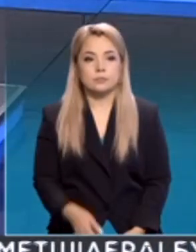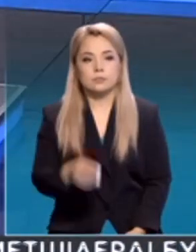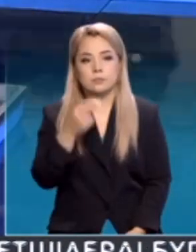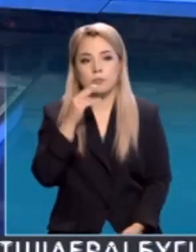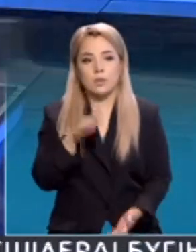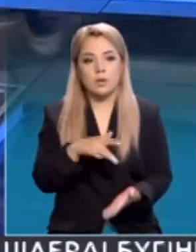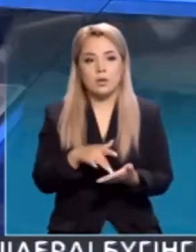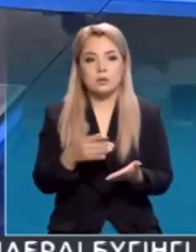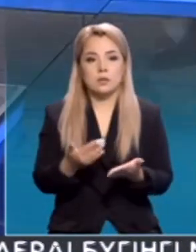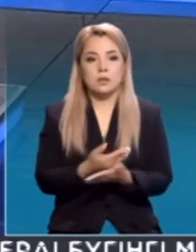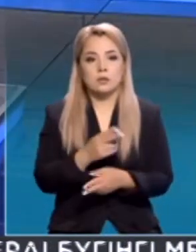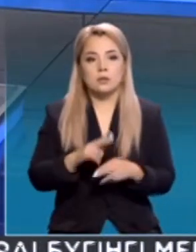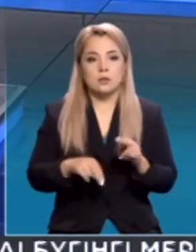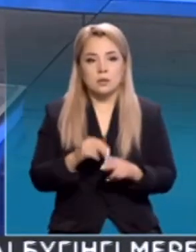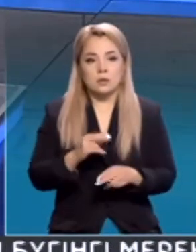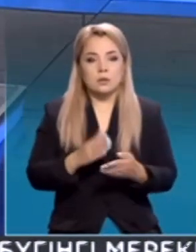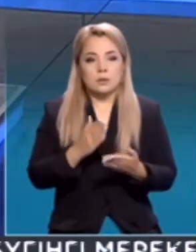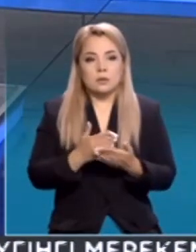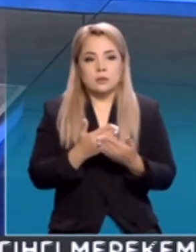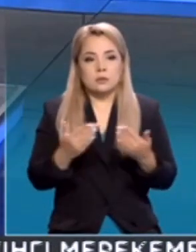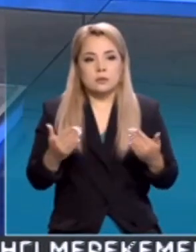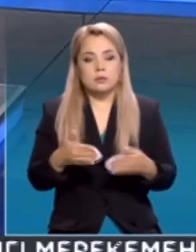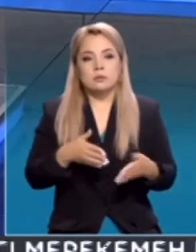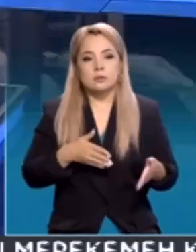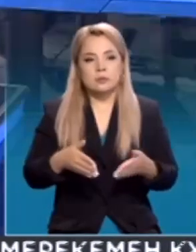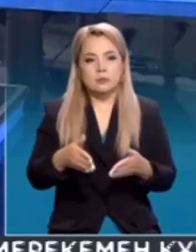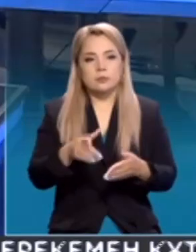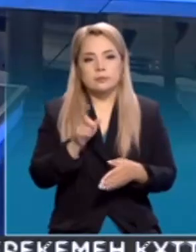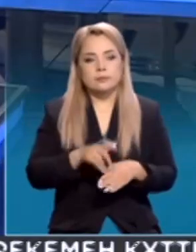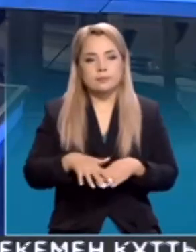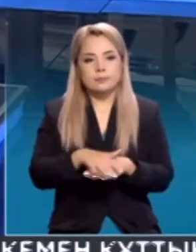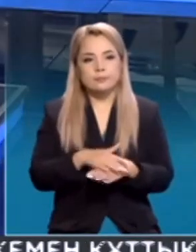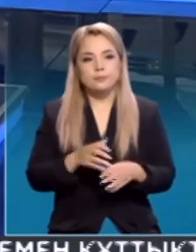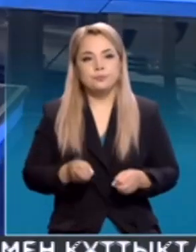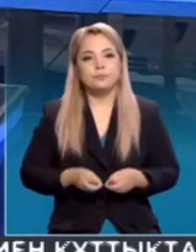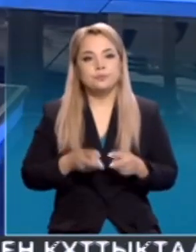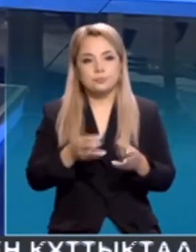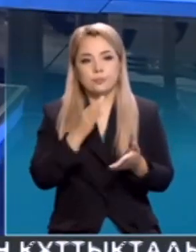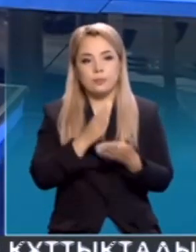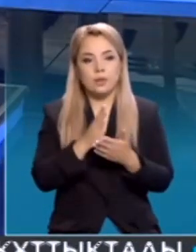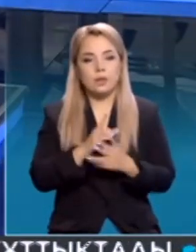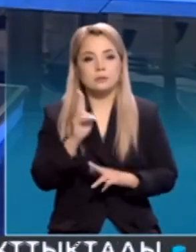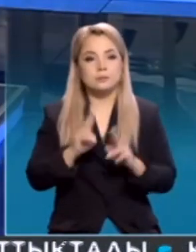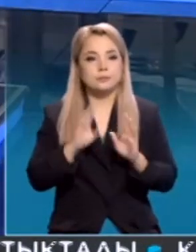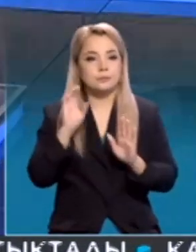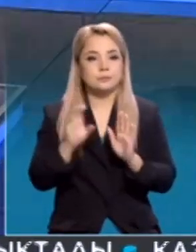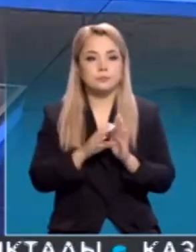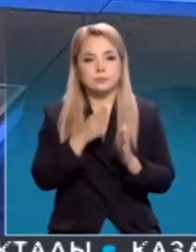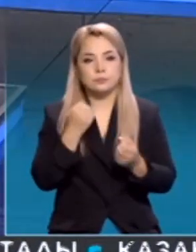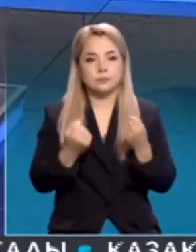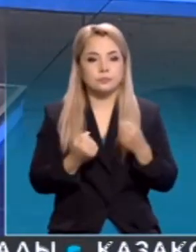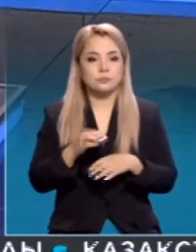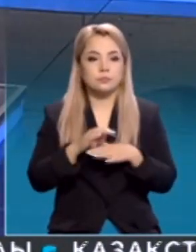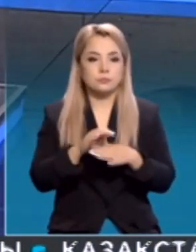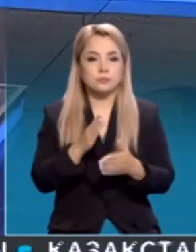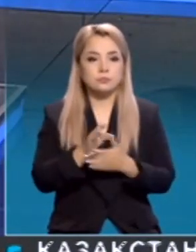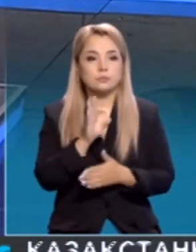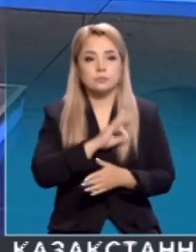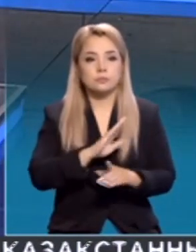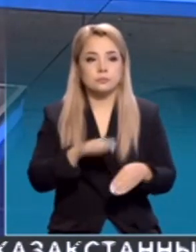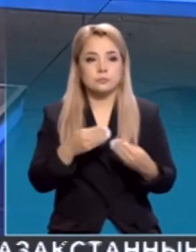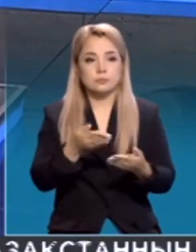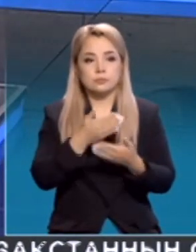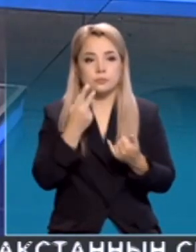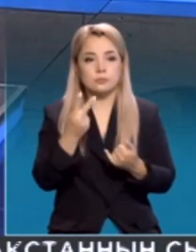Шымкент қаласына жаңадан салынған даңғылдар мен көшелер адам өмірі үшін қауіпті аймаққа айналды. Өйткені ережені елемейтін жүргізушілер пайдалануға